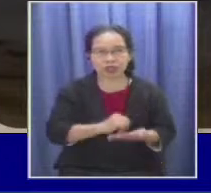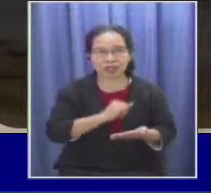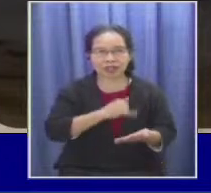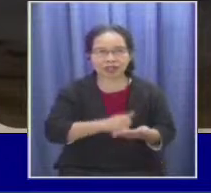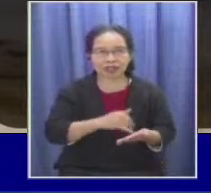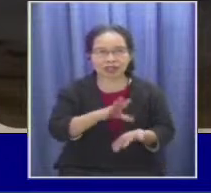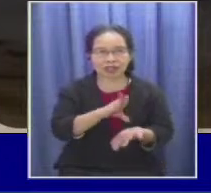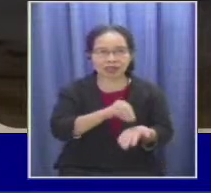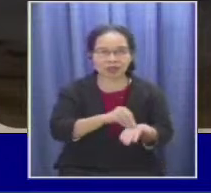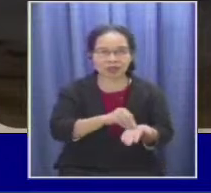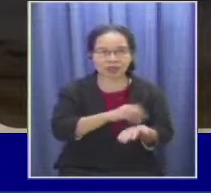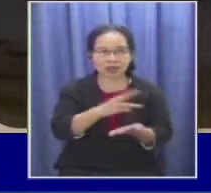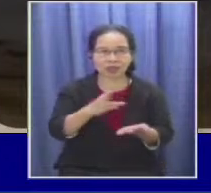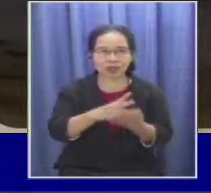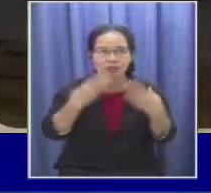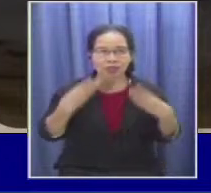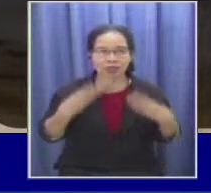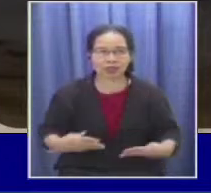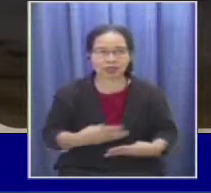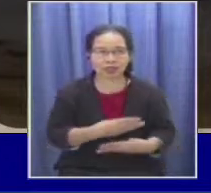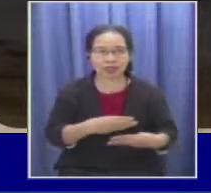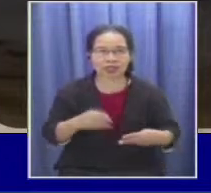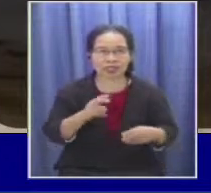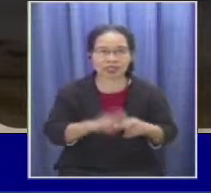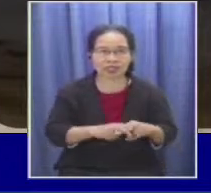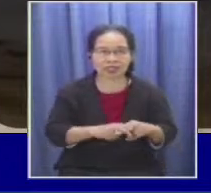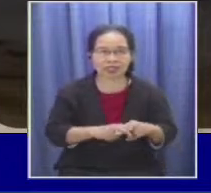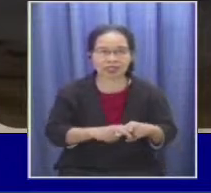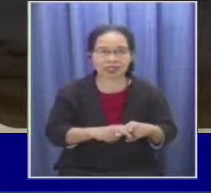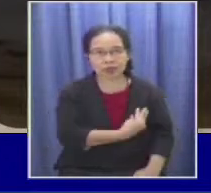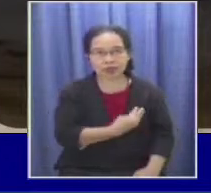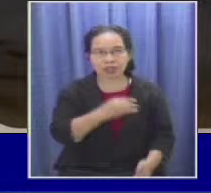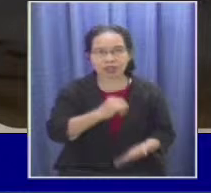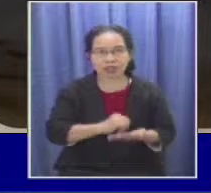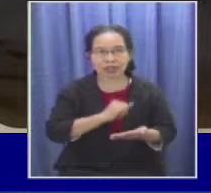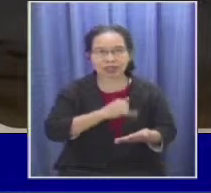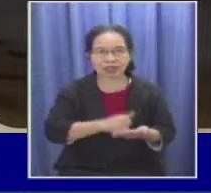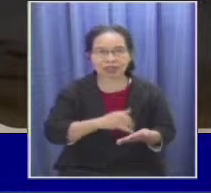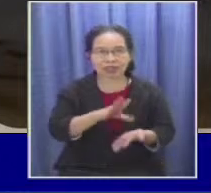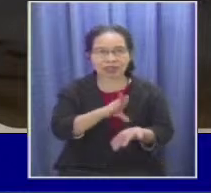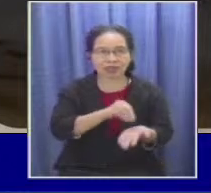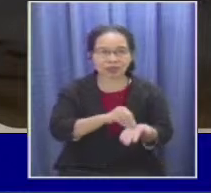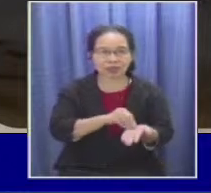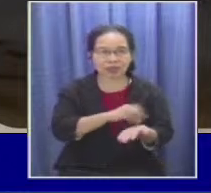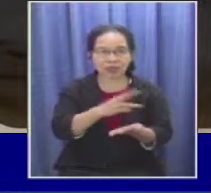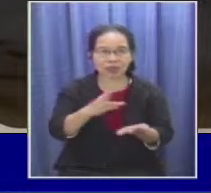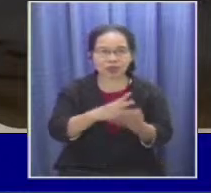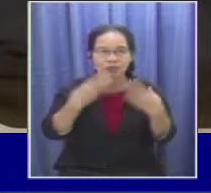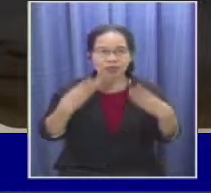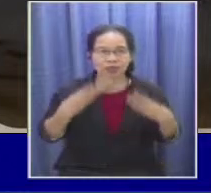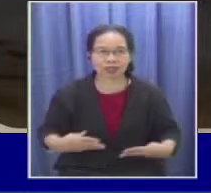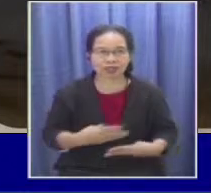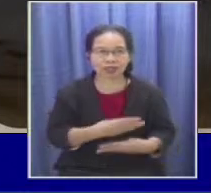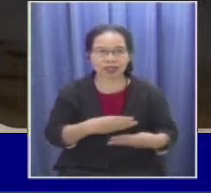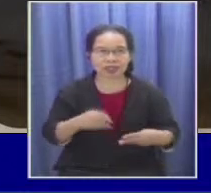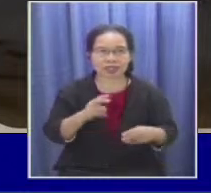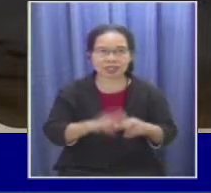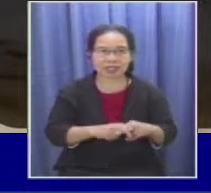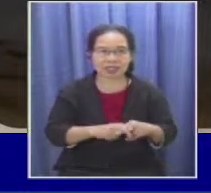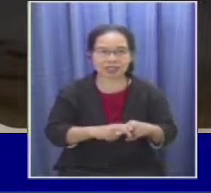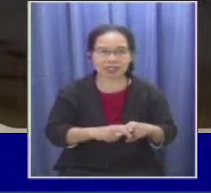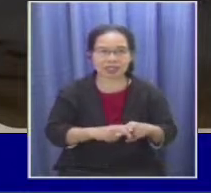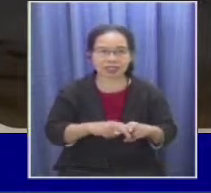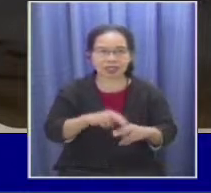wiase bi wɔ yɛ na kwa mu a yɛ de ntene ɛde kekan ni pedua nyina na ɛsɔ enkwa ntumi